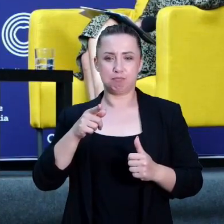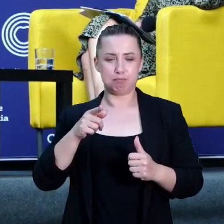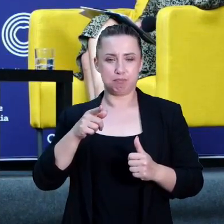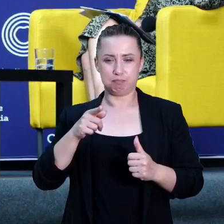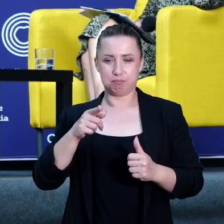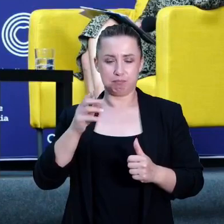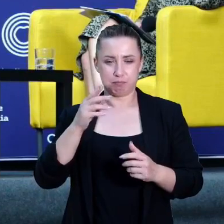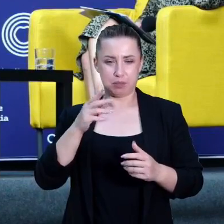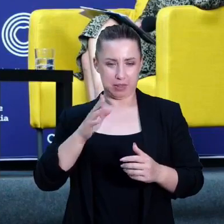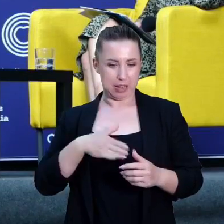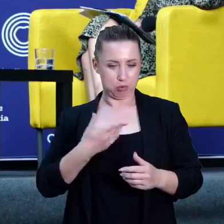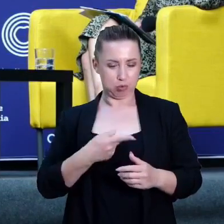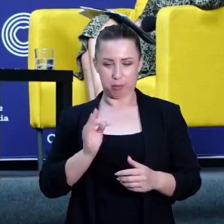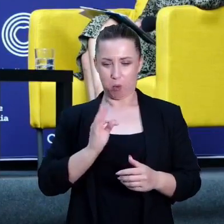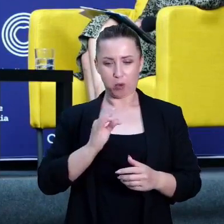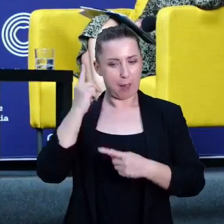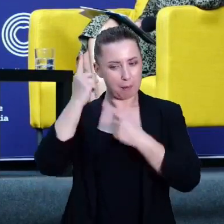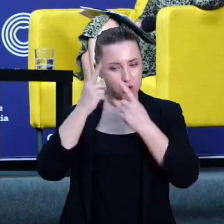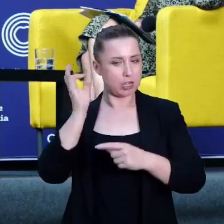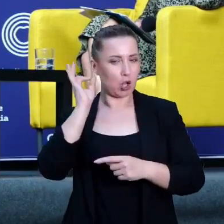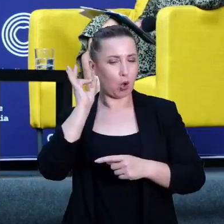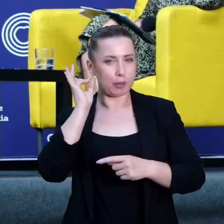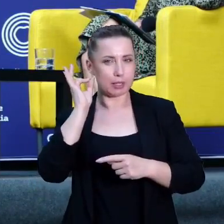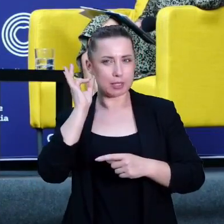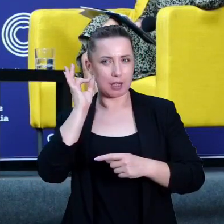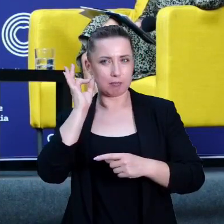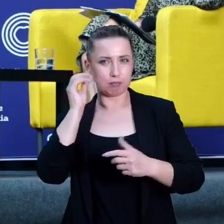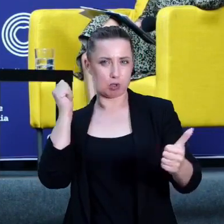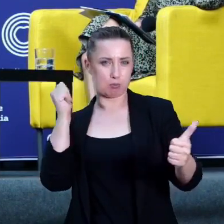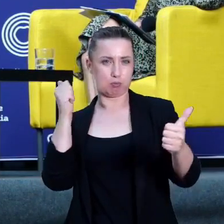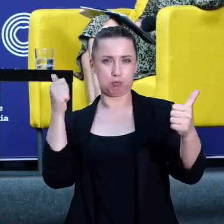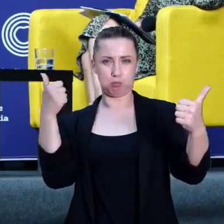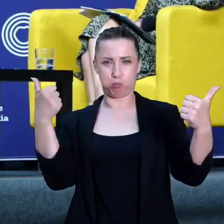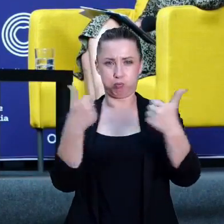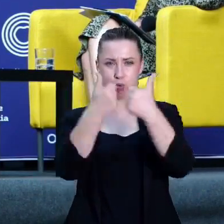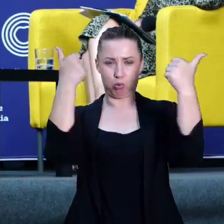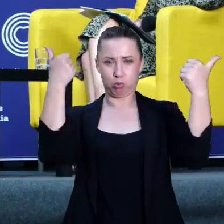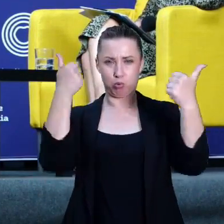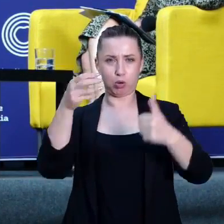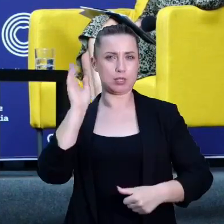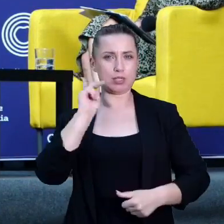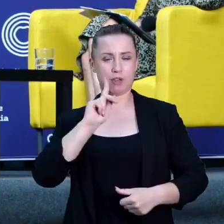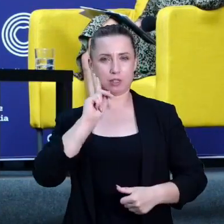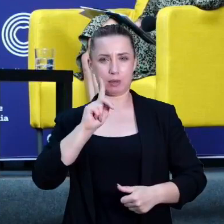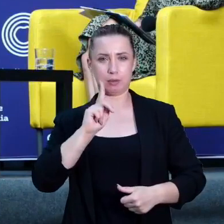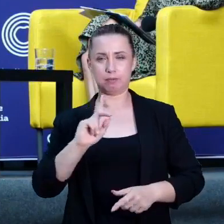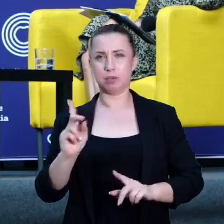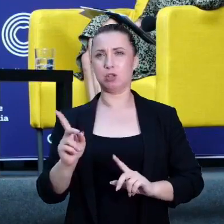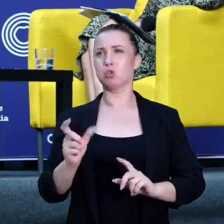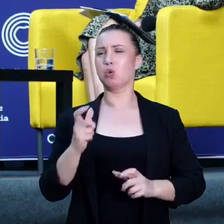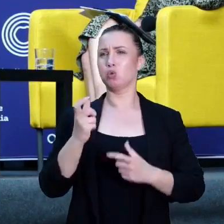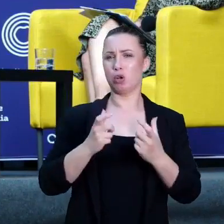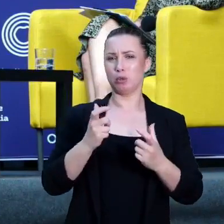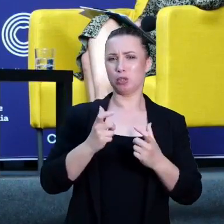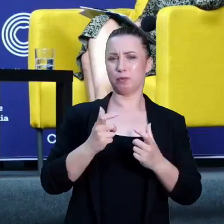tak czasami sobie patrzy na zasadzie, aha, no są cztery dziewczyny, no to co najłatwiej? Najłatwiej wyeksponować urodę, piękno zewnętrzne